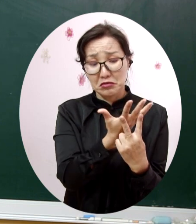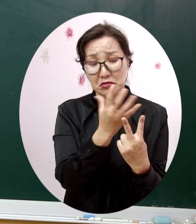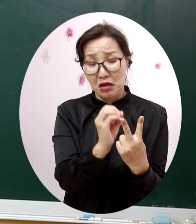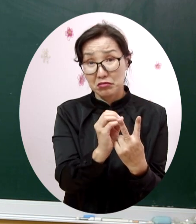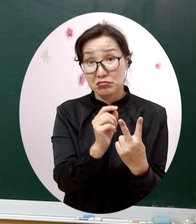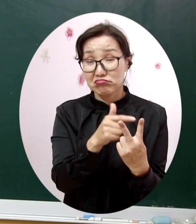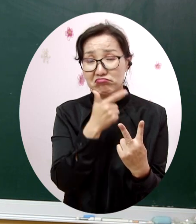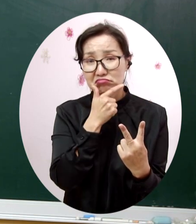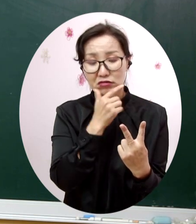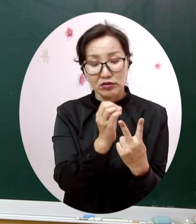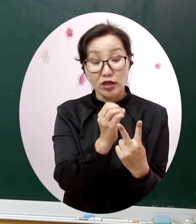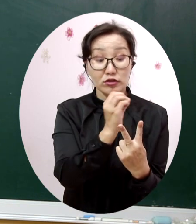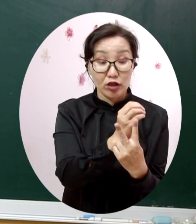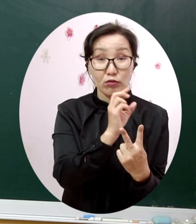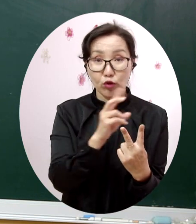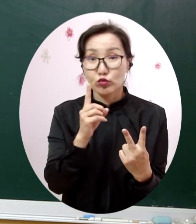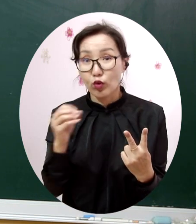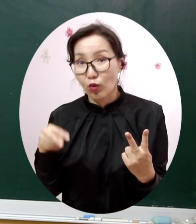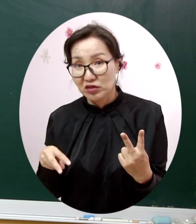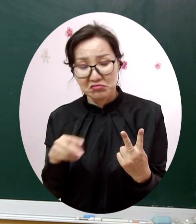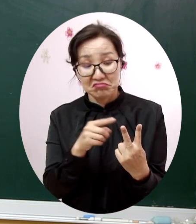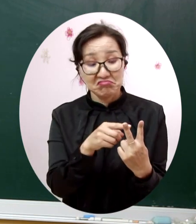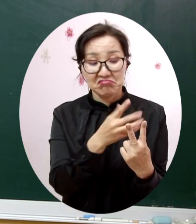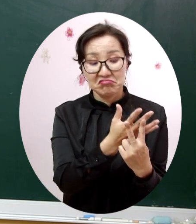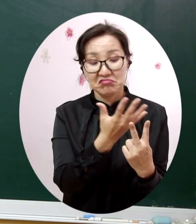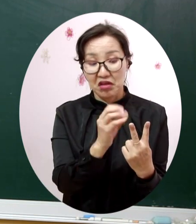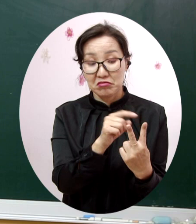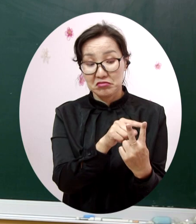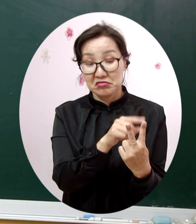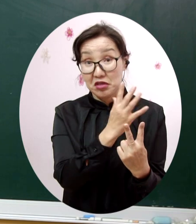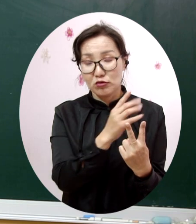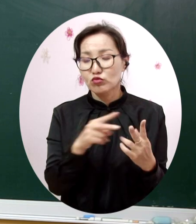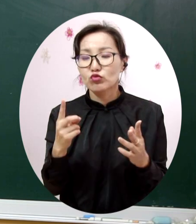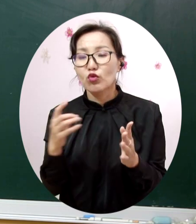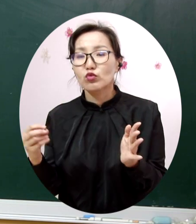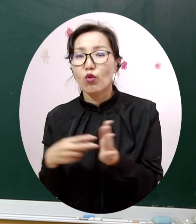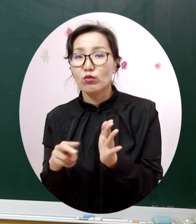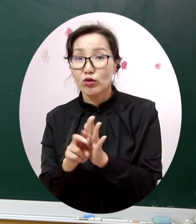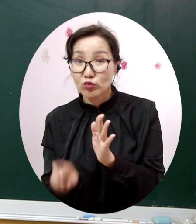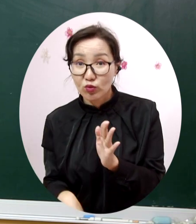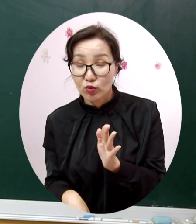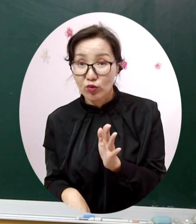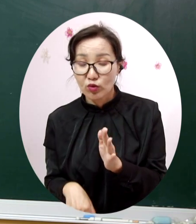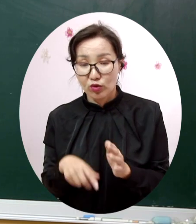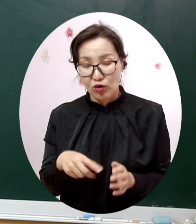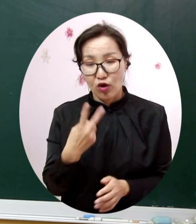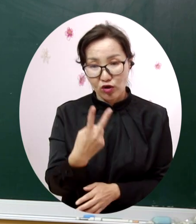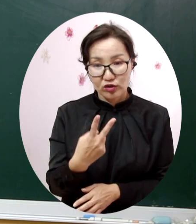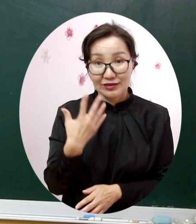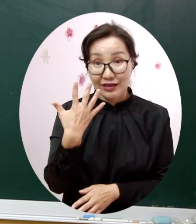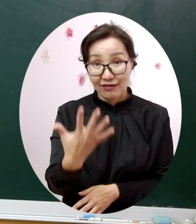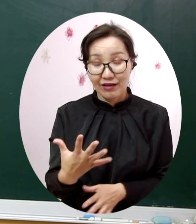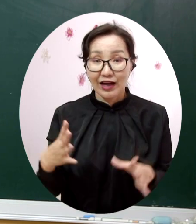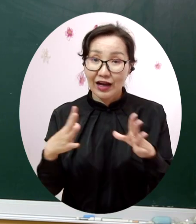1050 гэдэг тоон дээр зөвхөн 1 орн тэгэр төгсөн учраас 100 хуваагдахгүй байх нэ. Тэгэхээр 2,